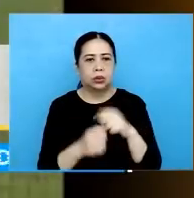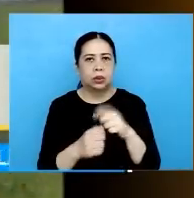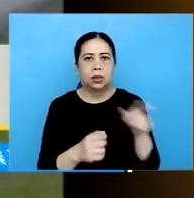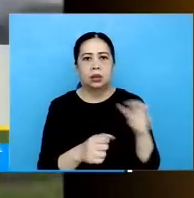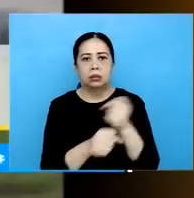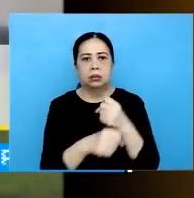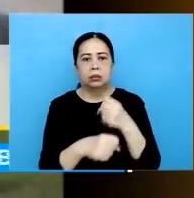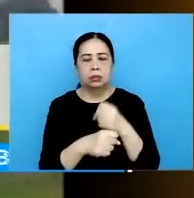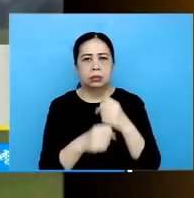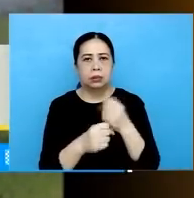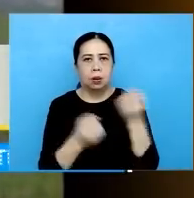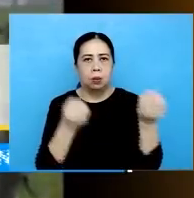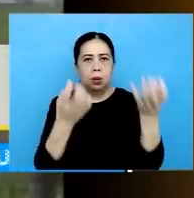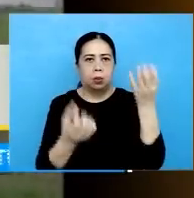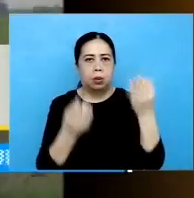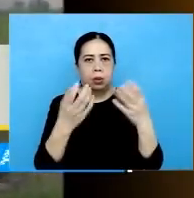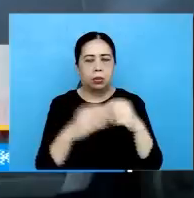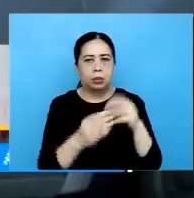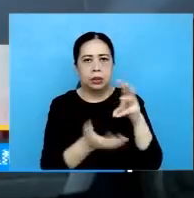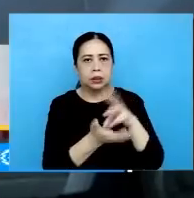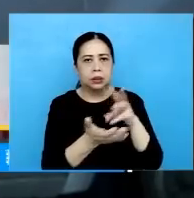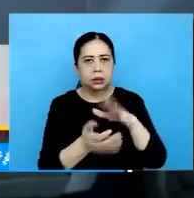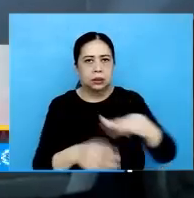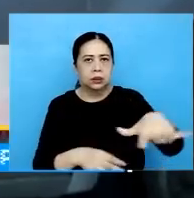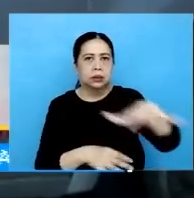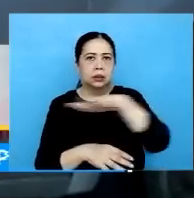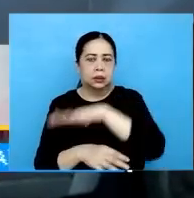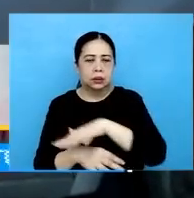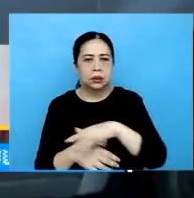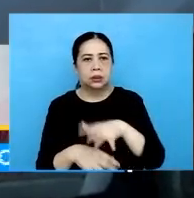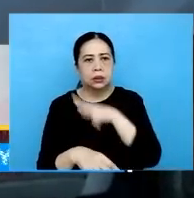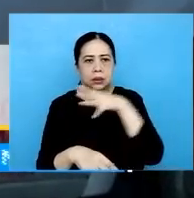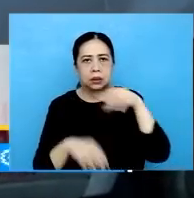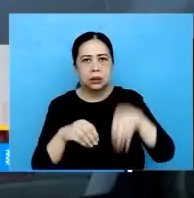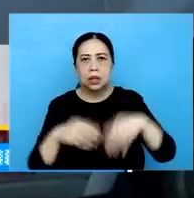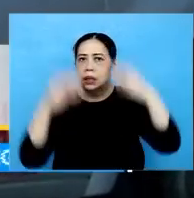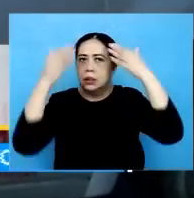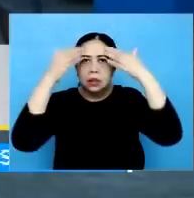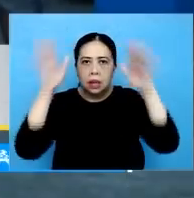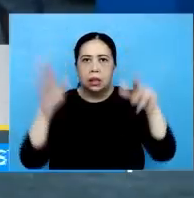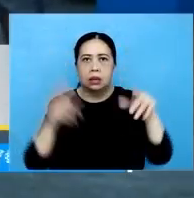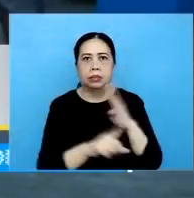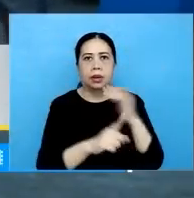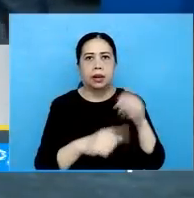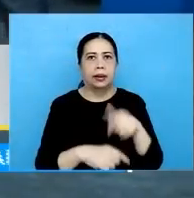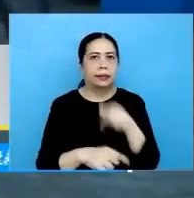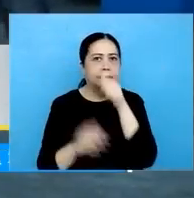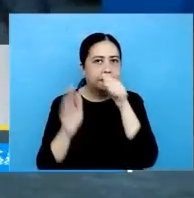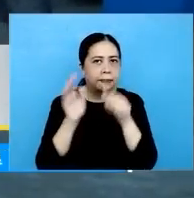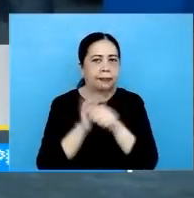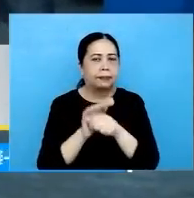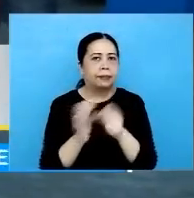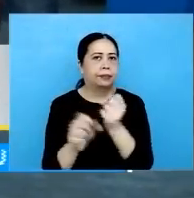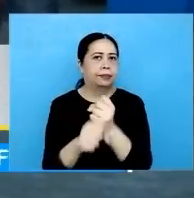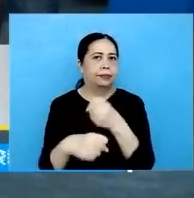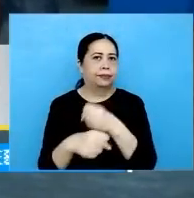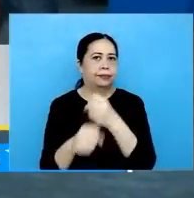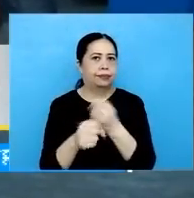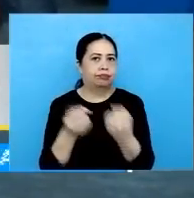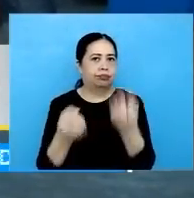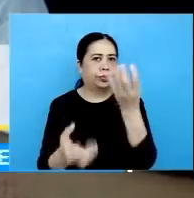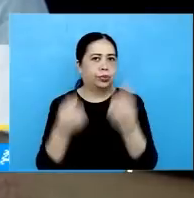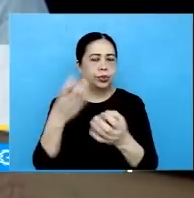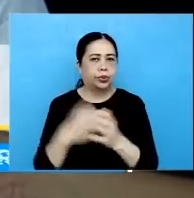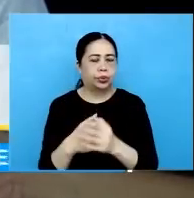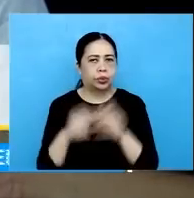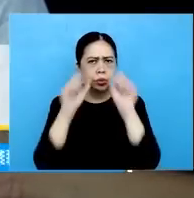ng paputok na nasa gitnaan ng bukid. Wala palang kaalam-alam ang mga taga-barangay na may pagawaan ng paputok sa kanilang lugar.